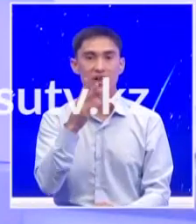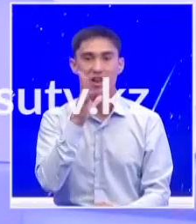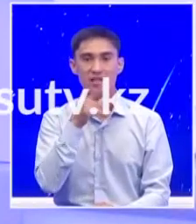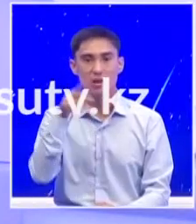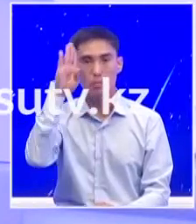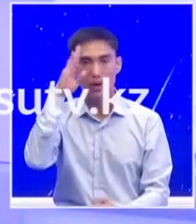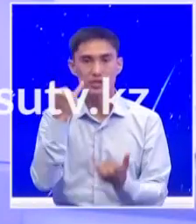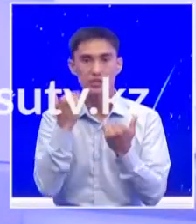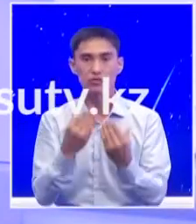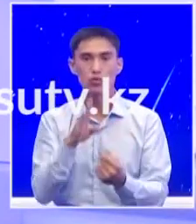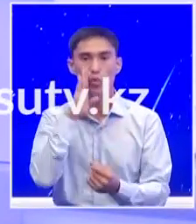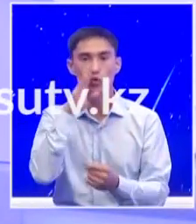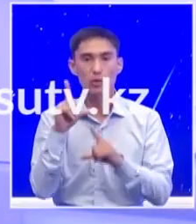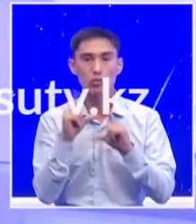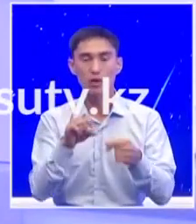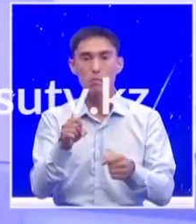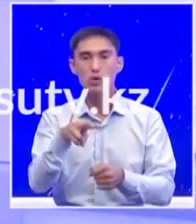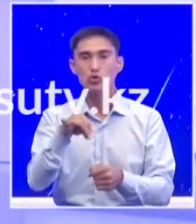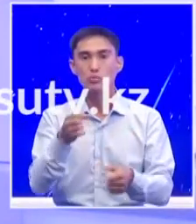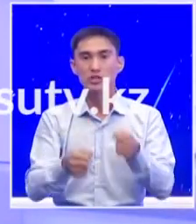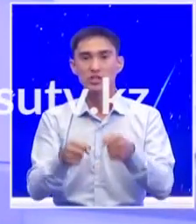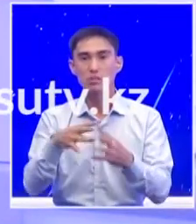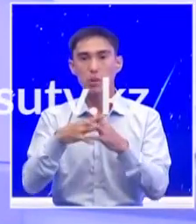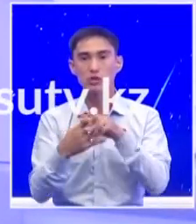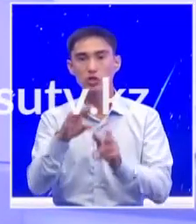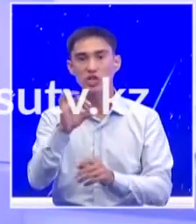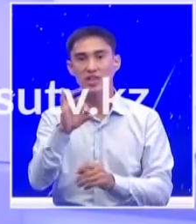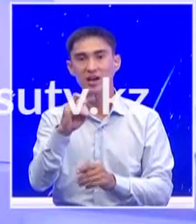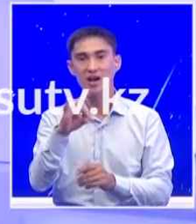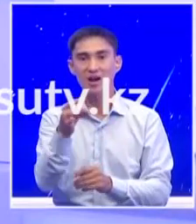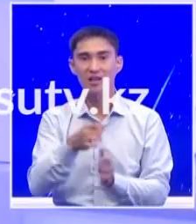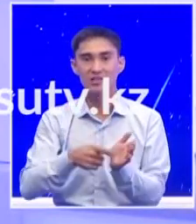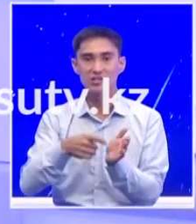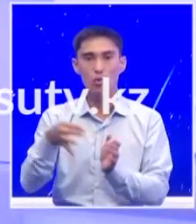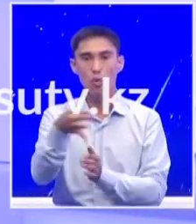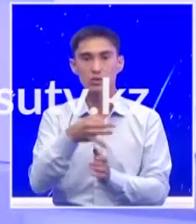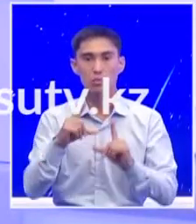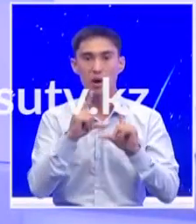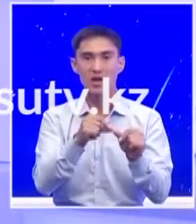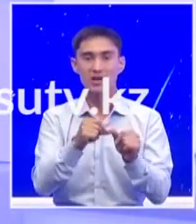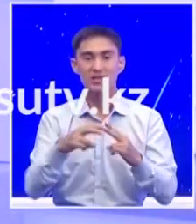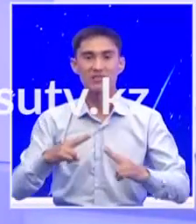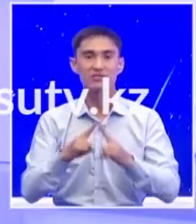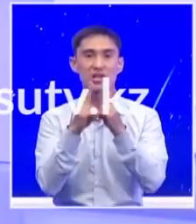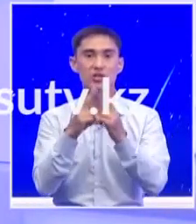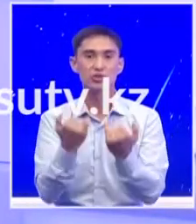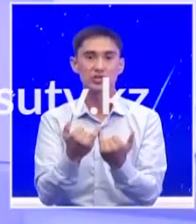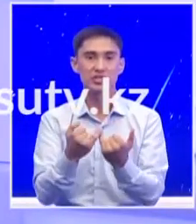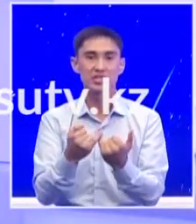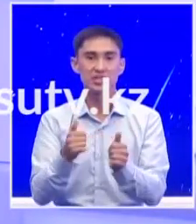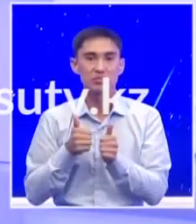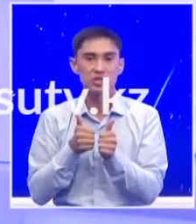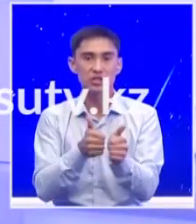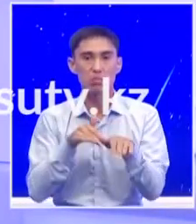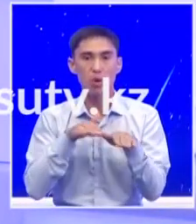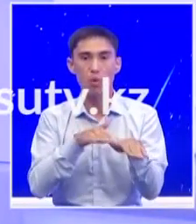22-летний парень сегодня утром угнал Митсубиши из поселка Жана-Арка в Карагандинской области и поехал на ней в столицу. Здесь за ним